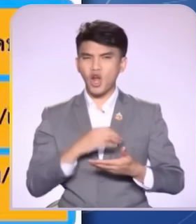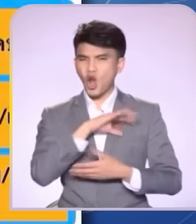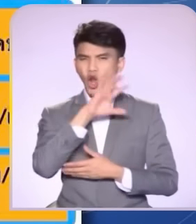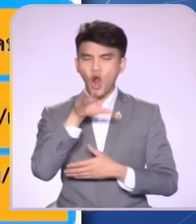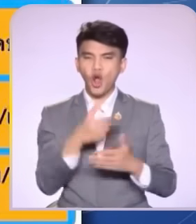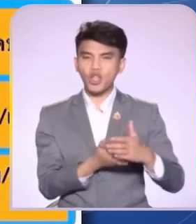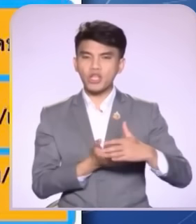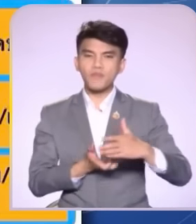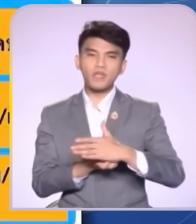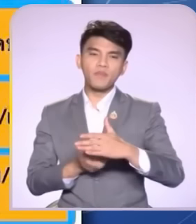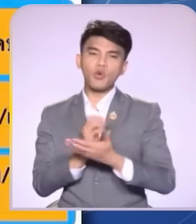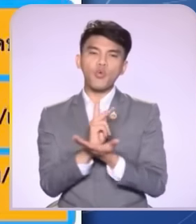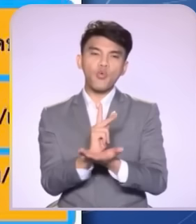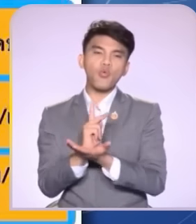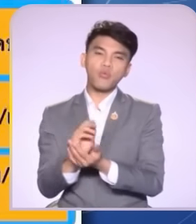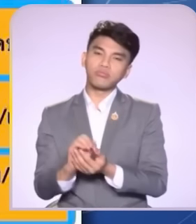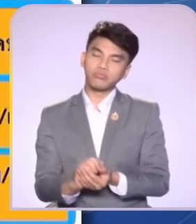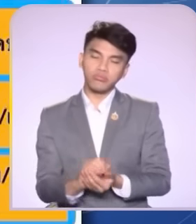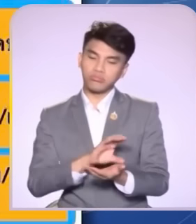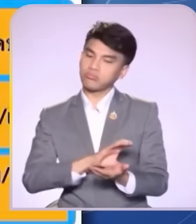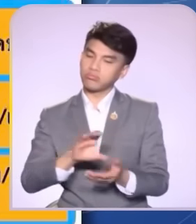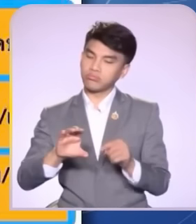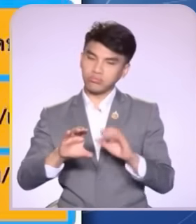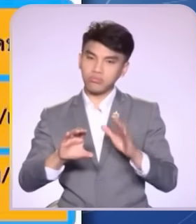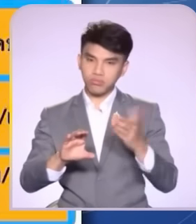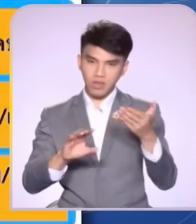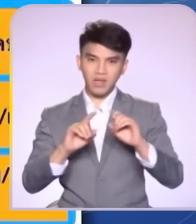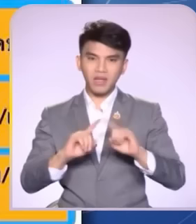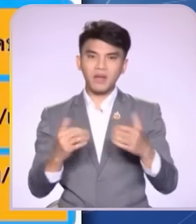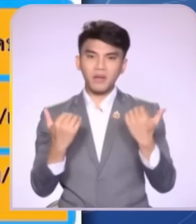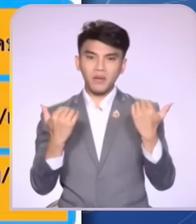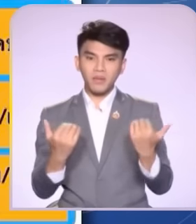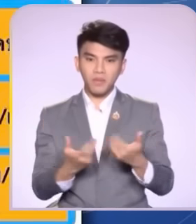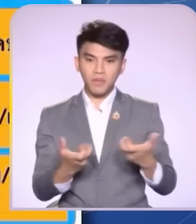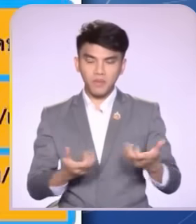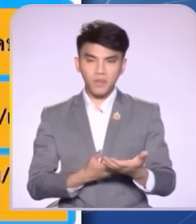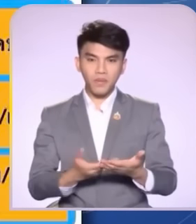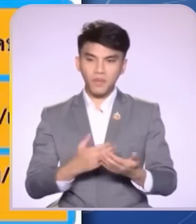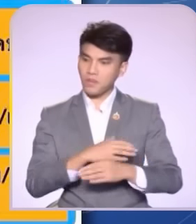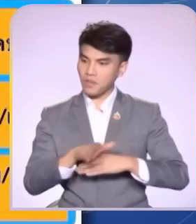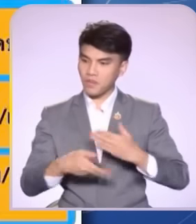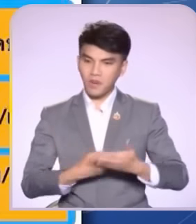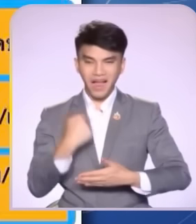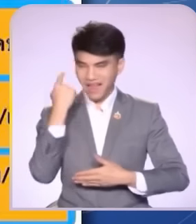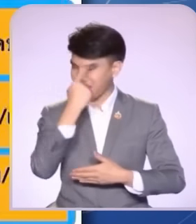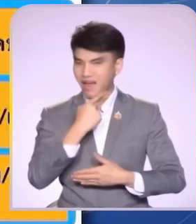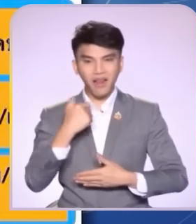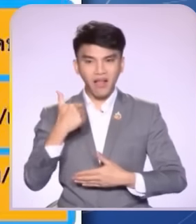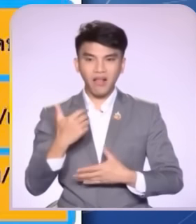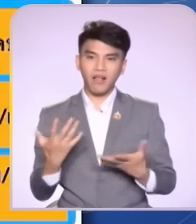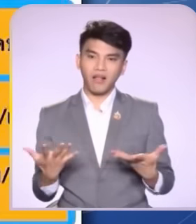ให้ไปยืมให้ไปกู ้ เพื่อมาลงทุนกับบริษัทแต่คำถามคือสินค้าที่ซื้อมาขายให้ใคร